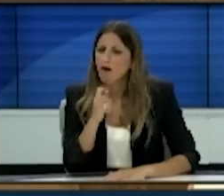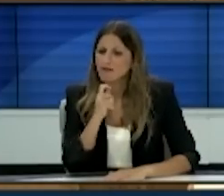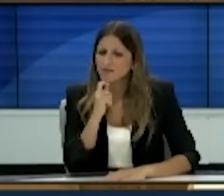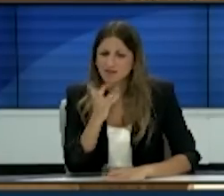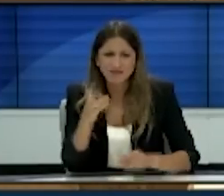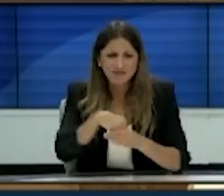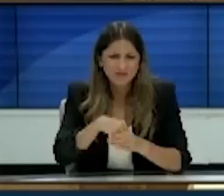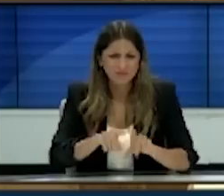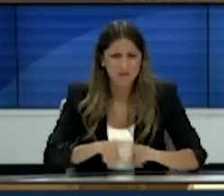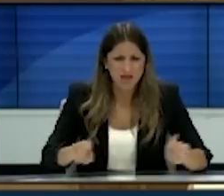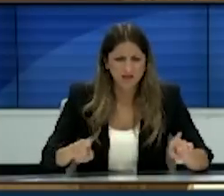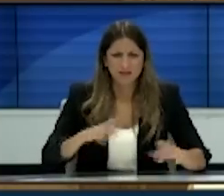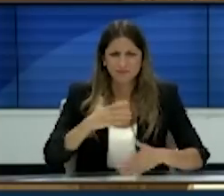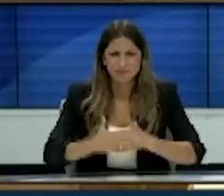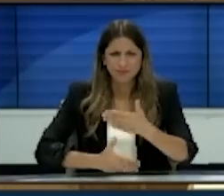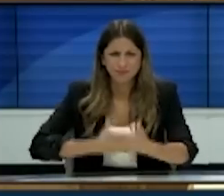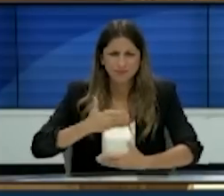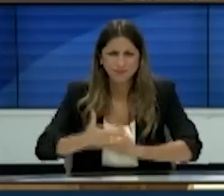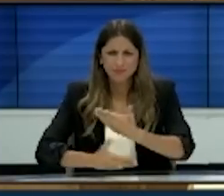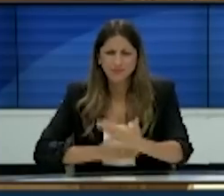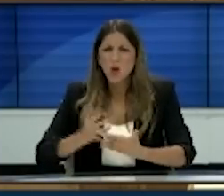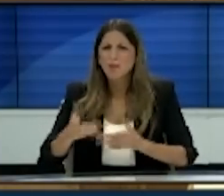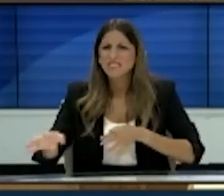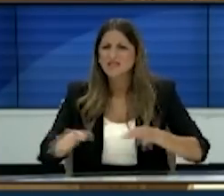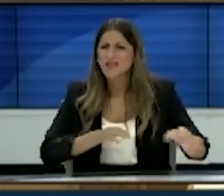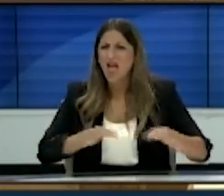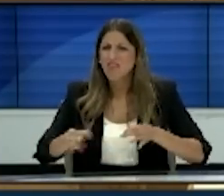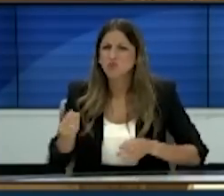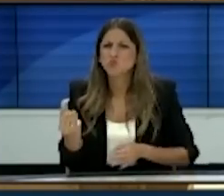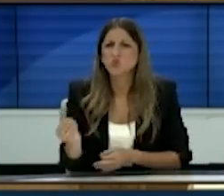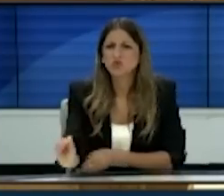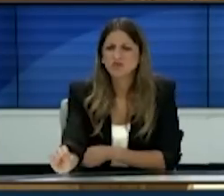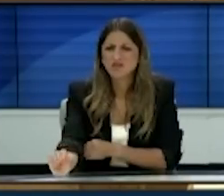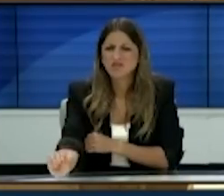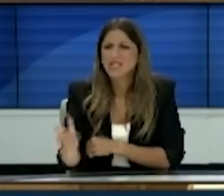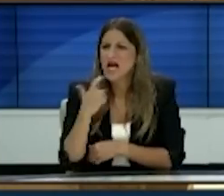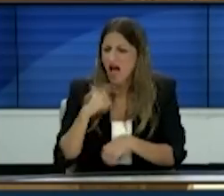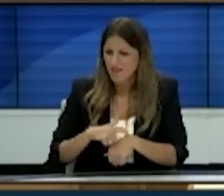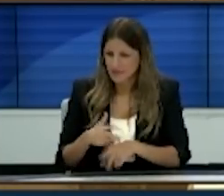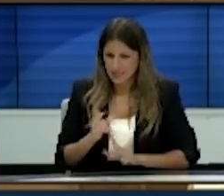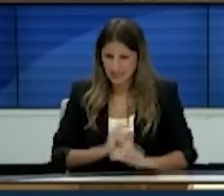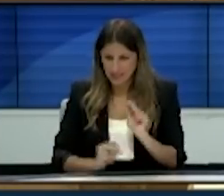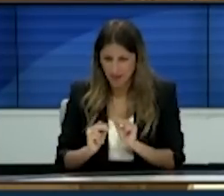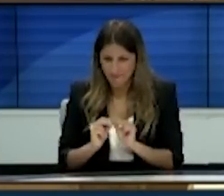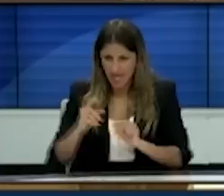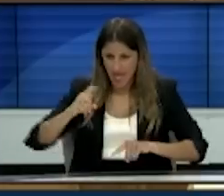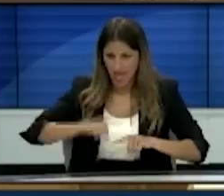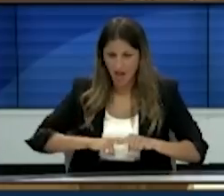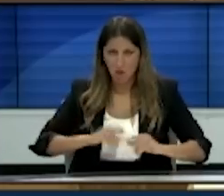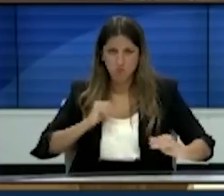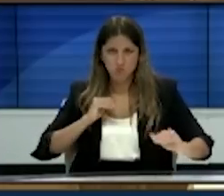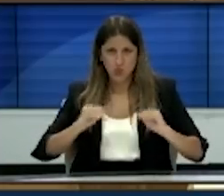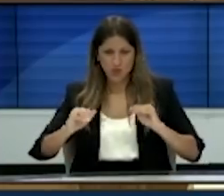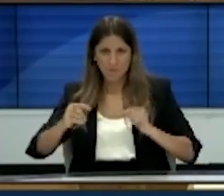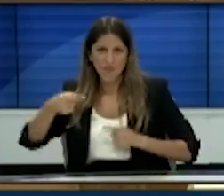σε όλους αυτούς τους επικίνδυνους σχεδιασμούς δήθεν θωρακίζει τα κυριαρχικά δικαιώματα της